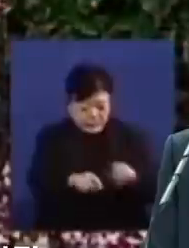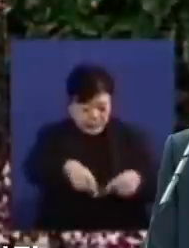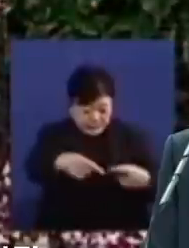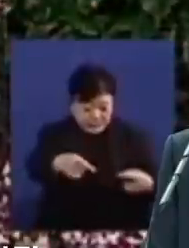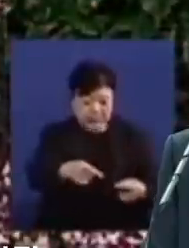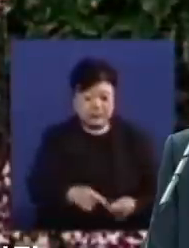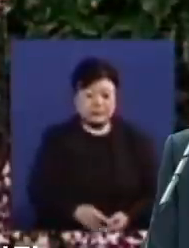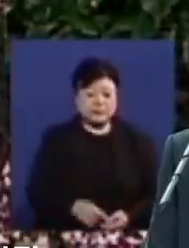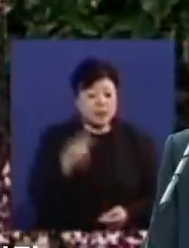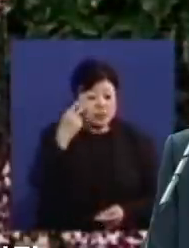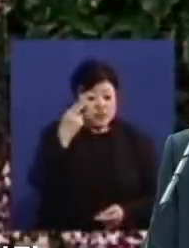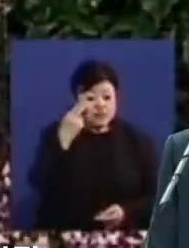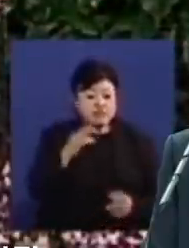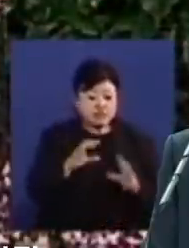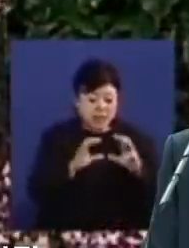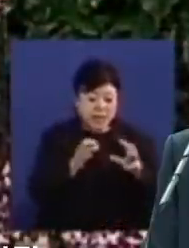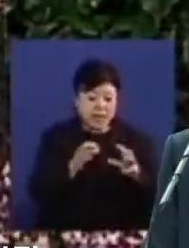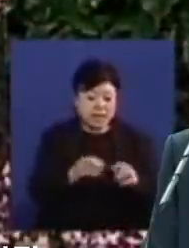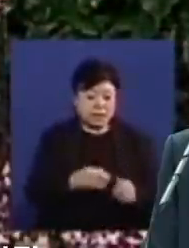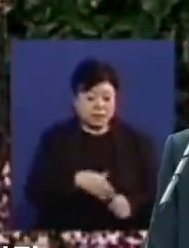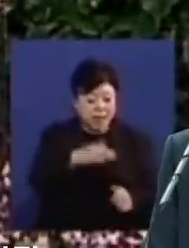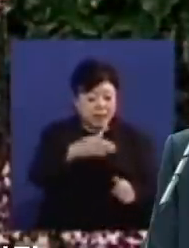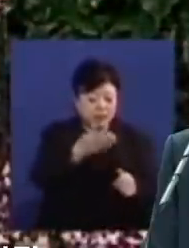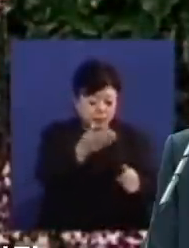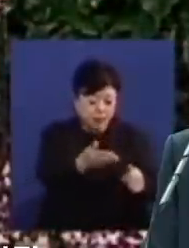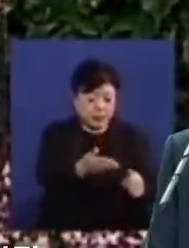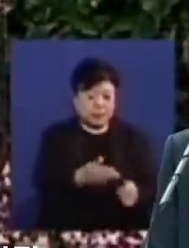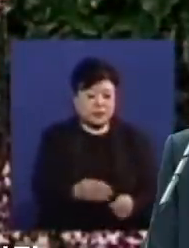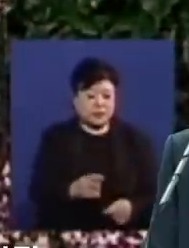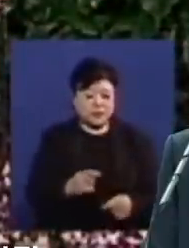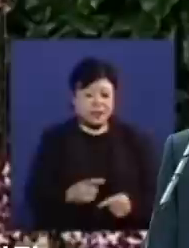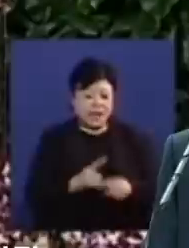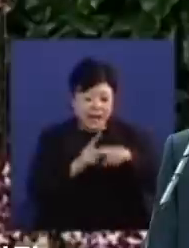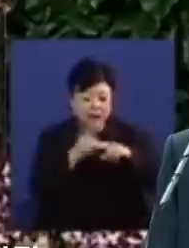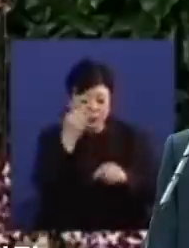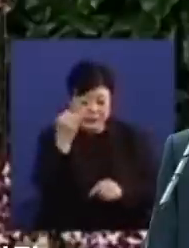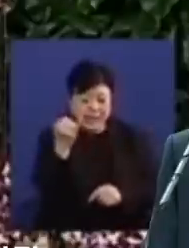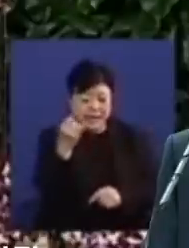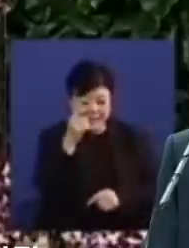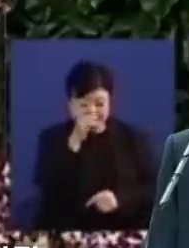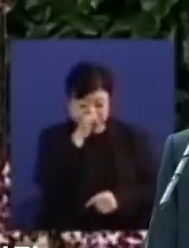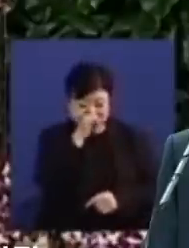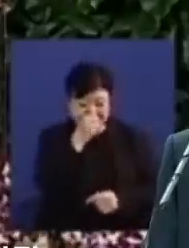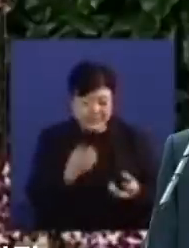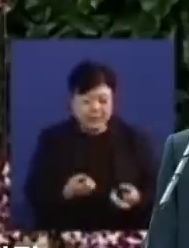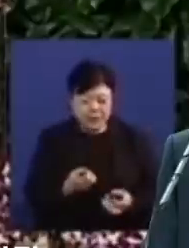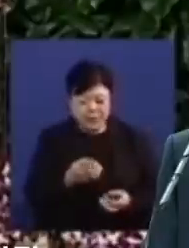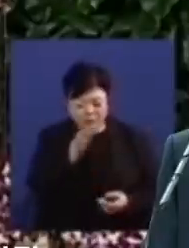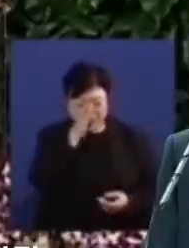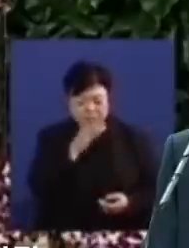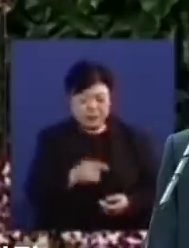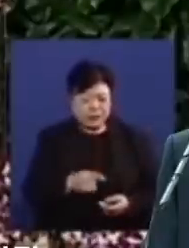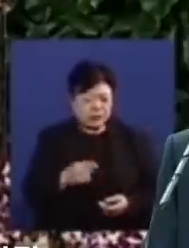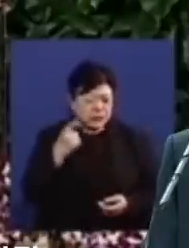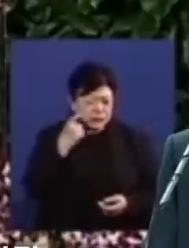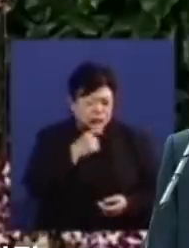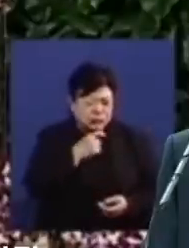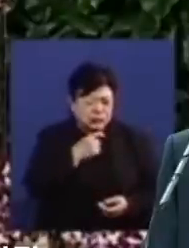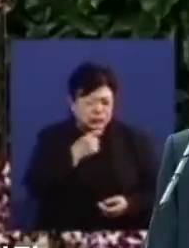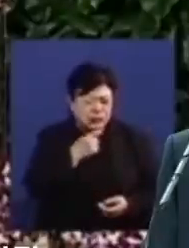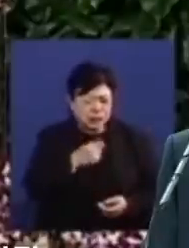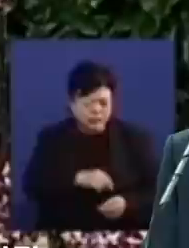중에는 미국에서 파견 나온 간호사, 선교사 한 사람이 나병 환자의 고름을